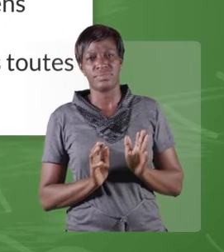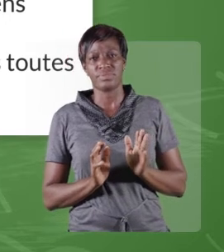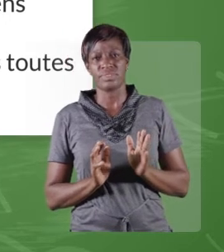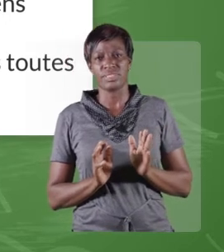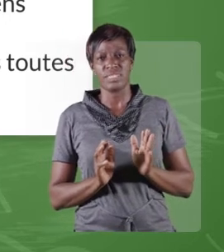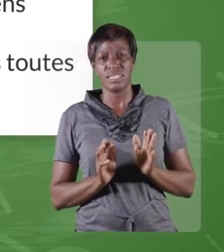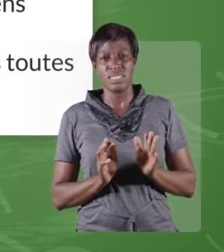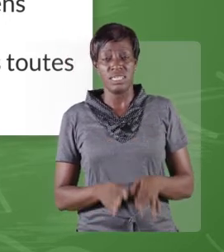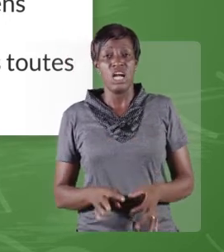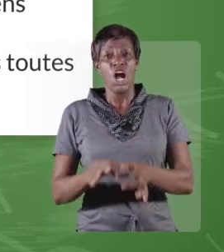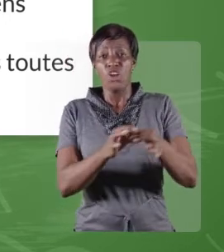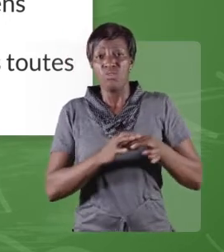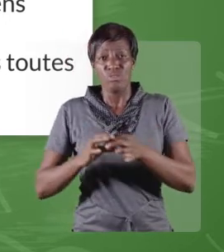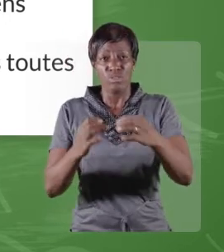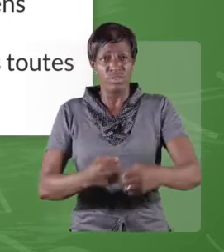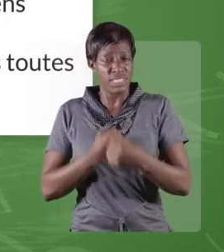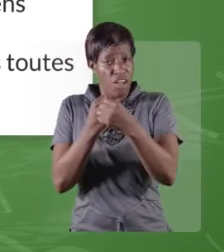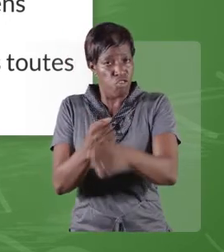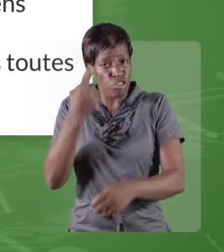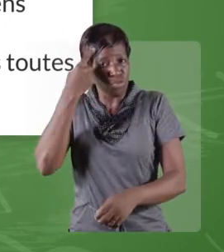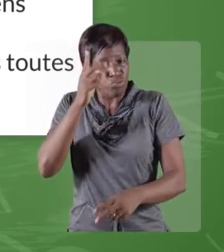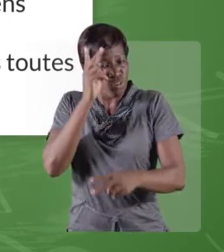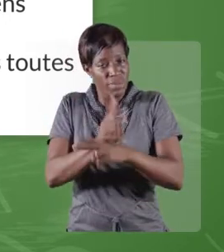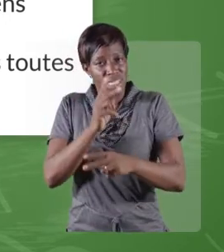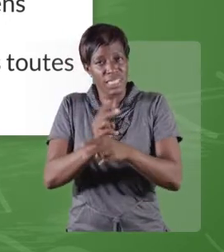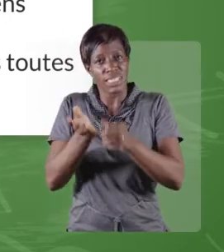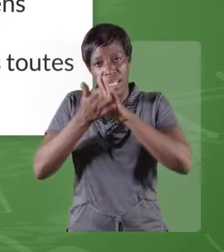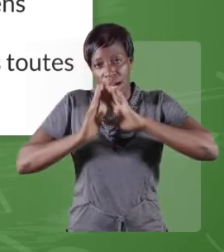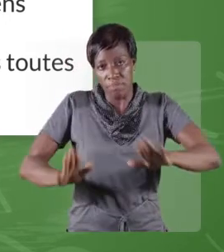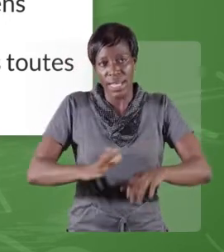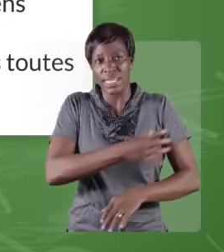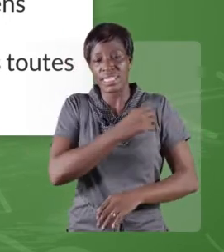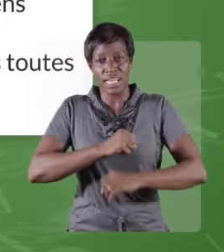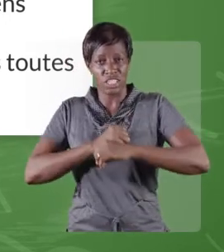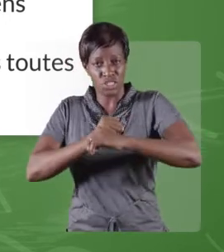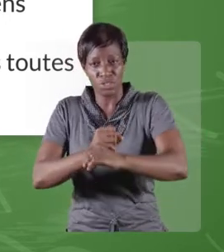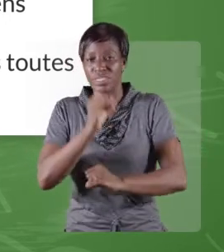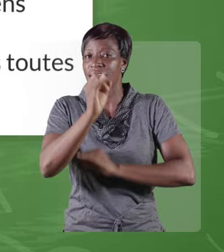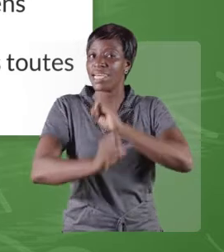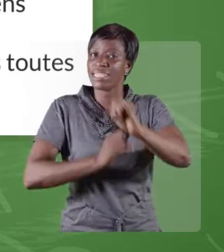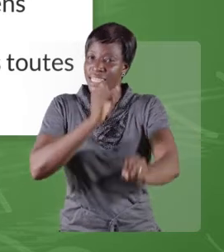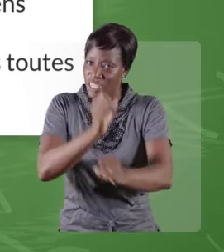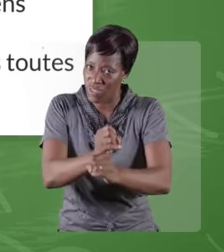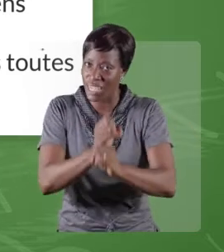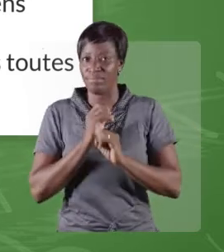L'union des forces pour le maintien de la paix et de la sécurité internationale.